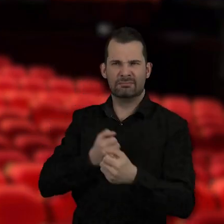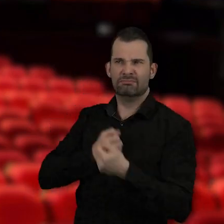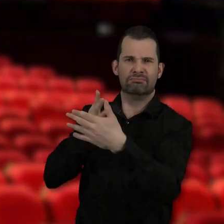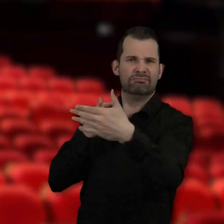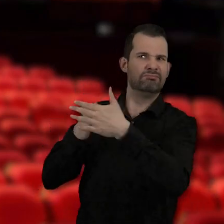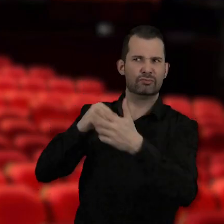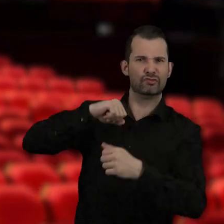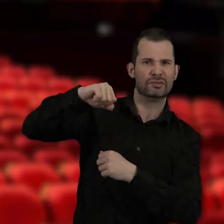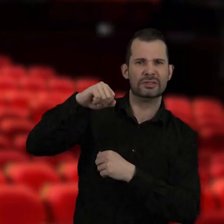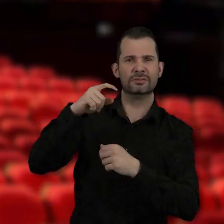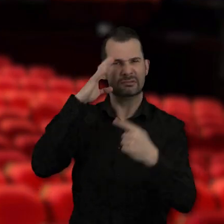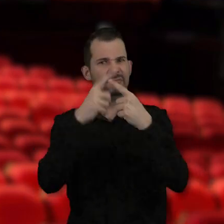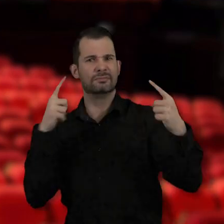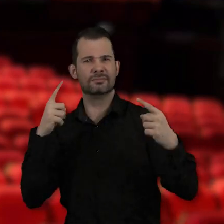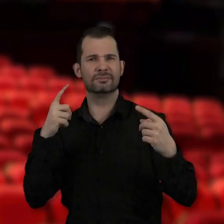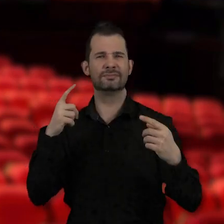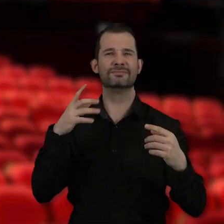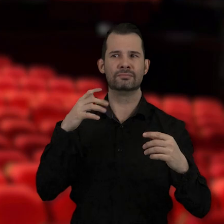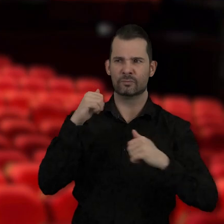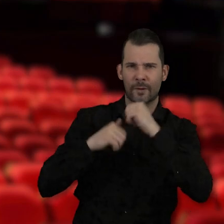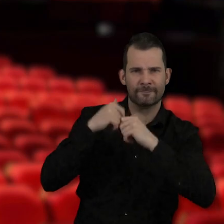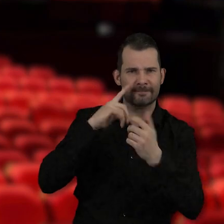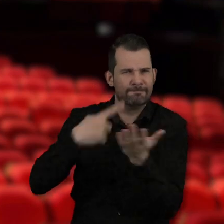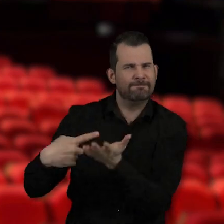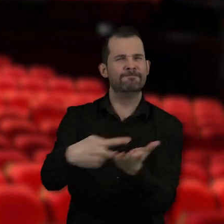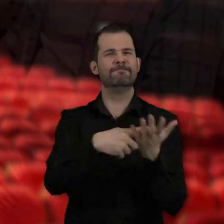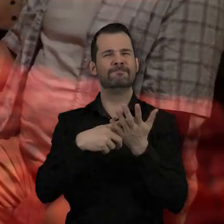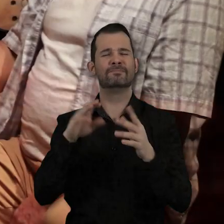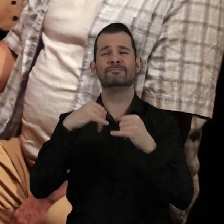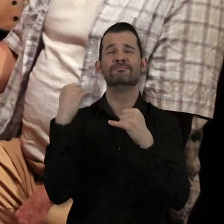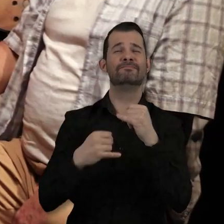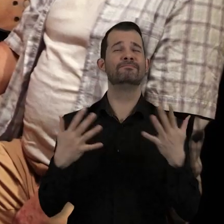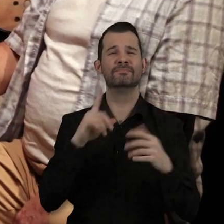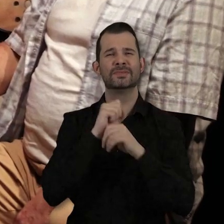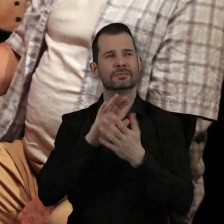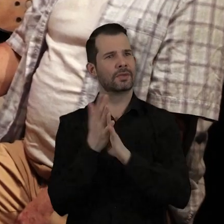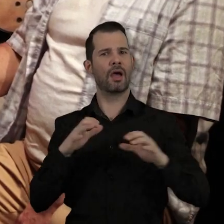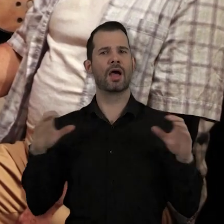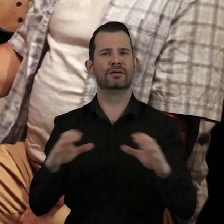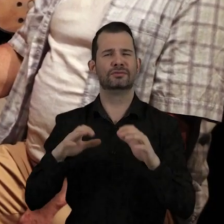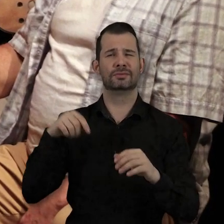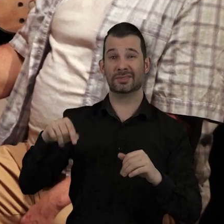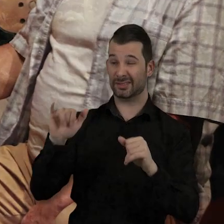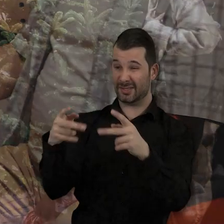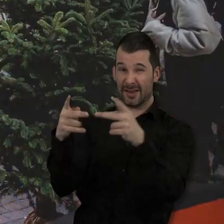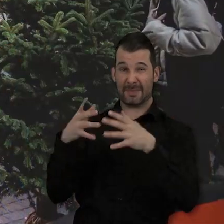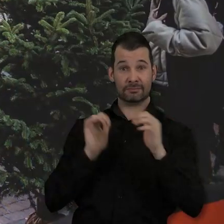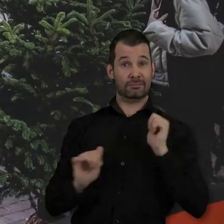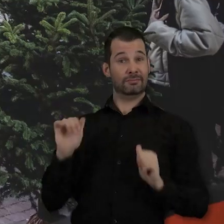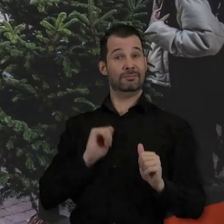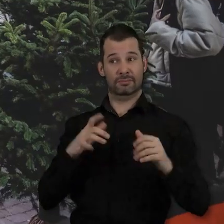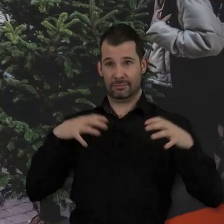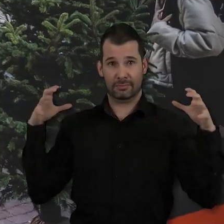résistance, aux désaccords sains et aux débats constructifs et enfin à l'action. Ce lieu où nous nous retrouvons en chair et